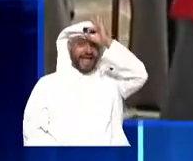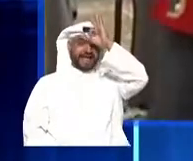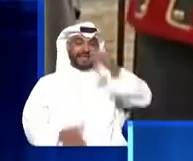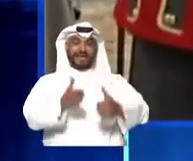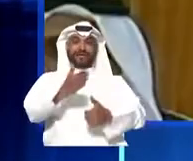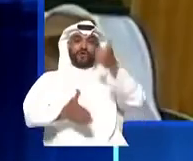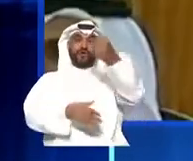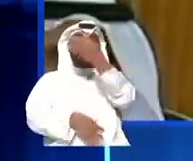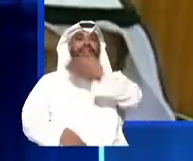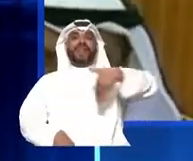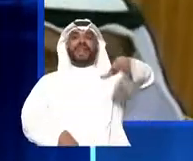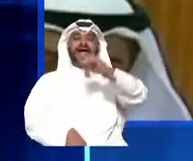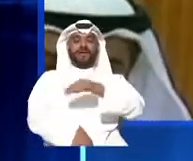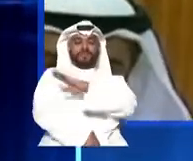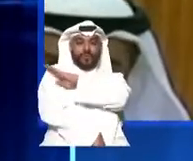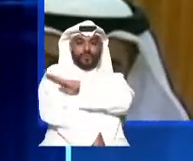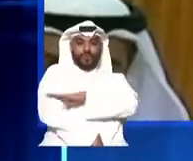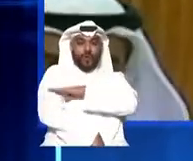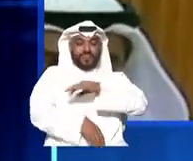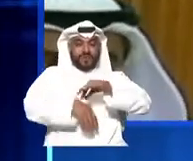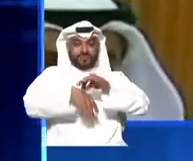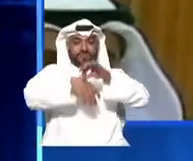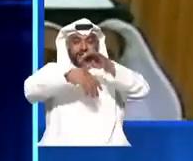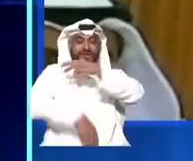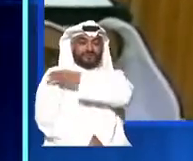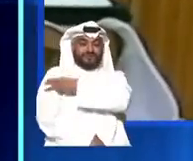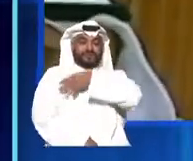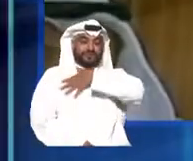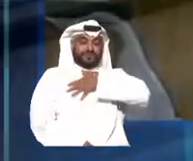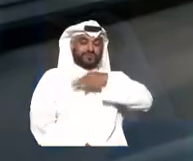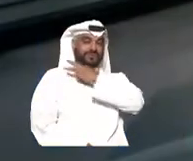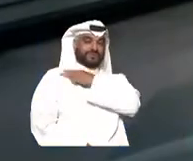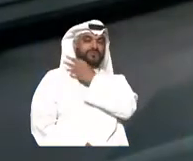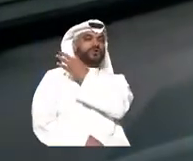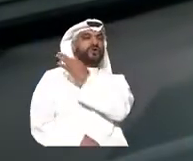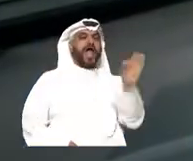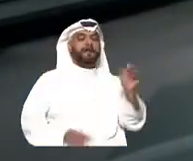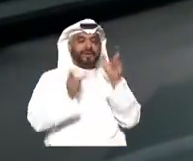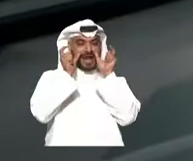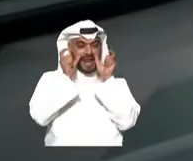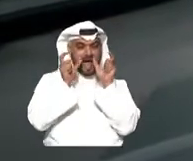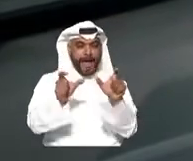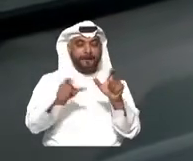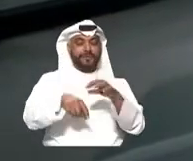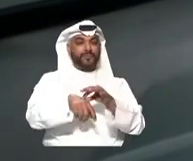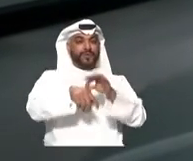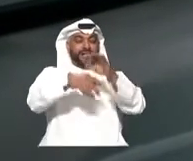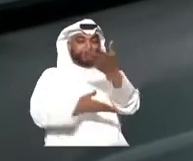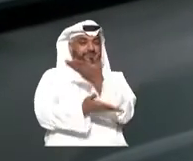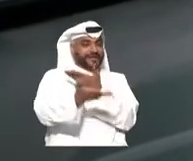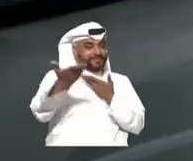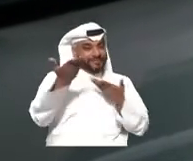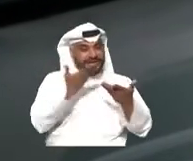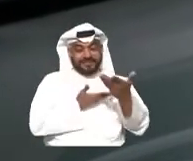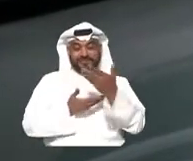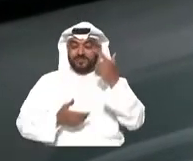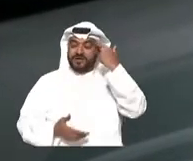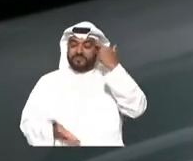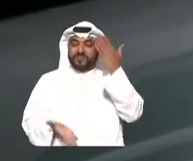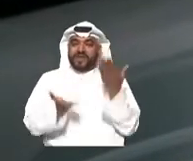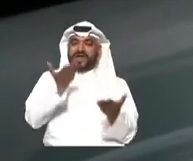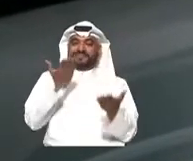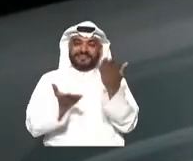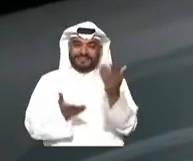نجحوا يعني ضبطوا الأوضاع من جانبيها أيضا الأمني والإنساني والمخاطبة العقلانية وإلى